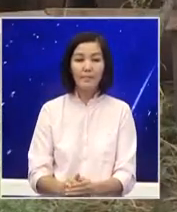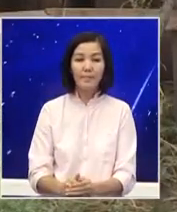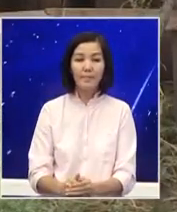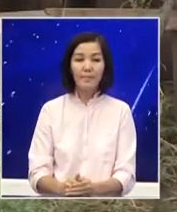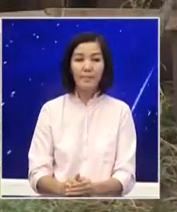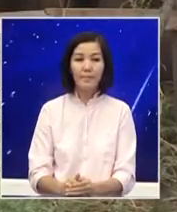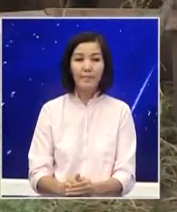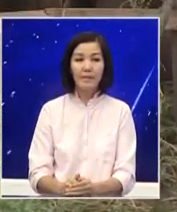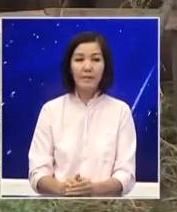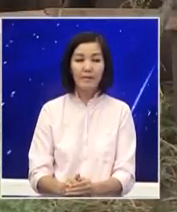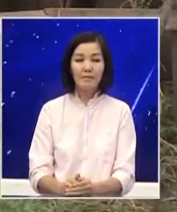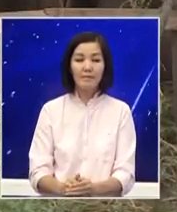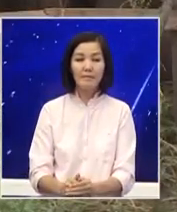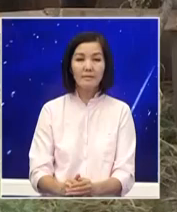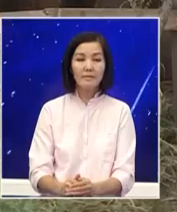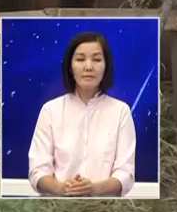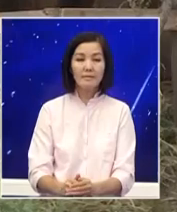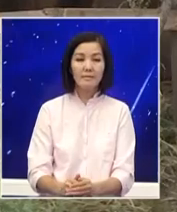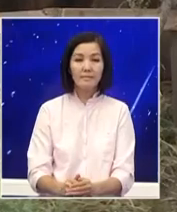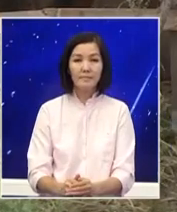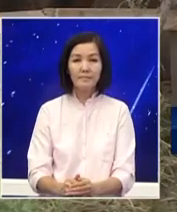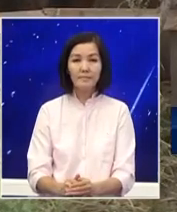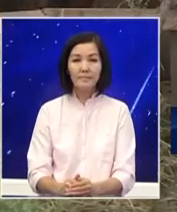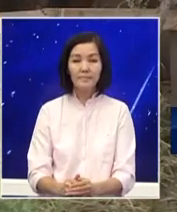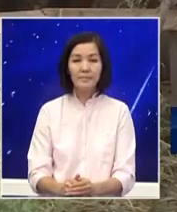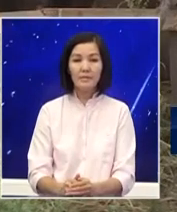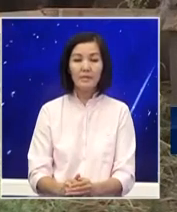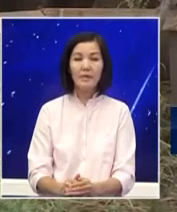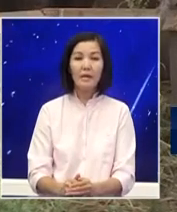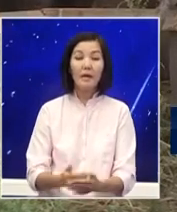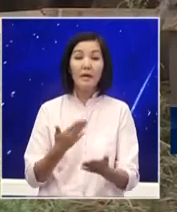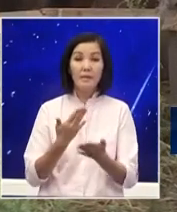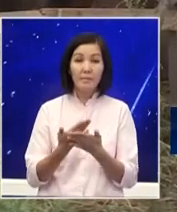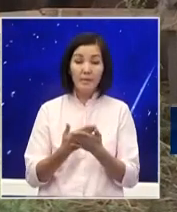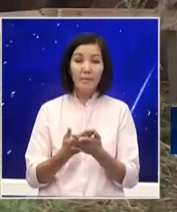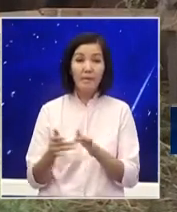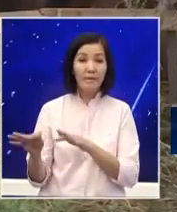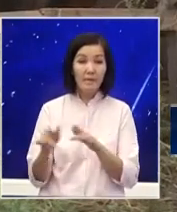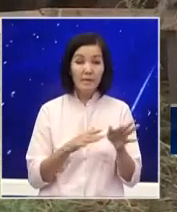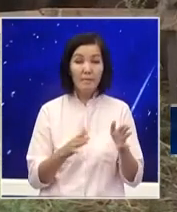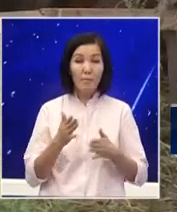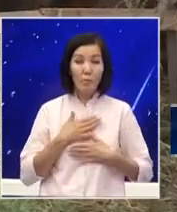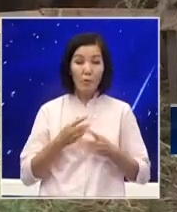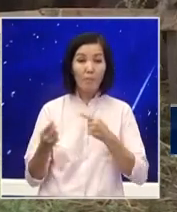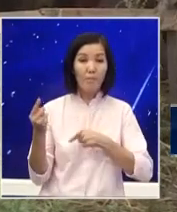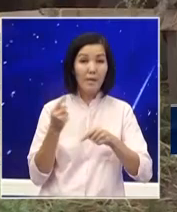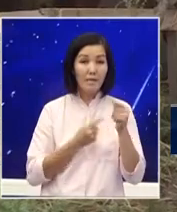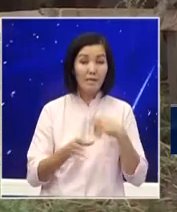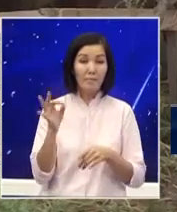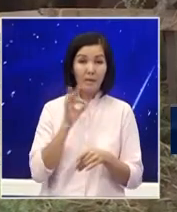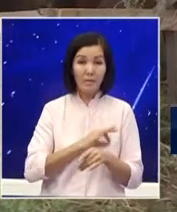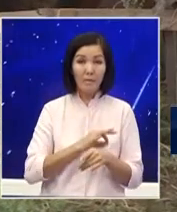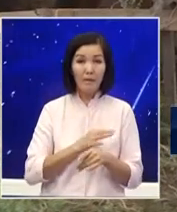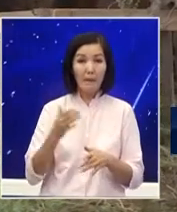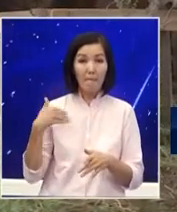арваров andaman анхен глядя лайна в отличие от других видов деятельности мой бизнес оказался не только прибыльным но и